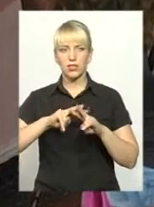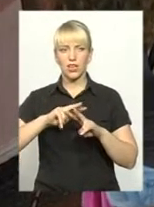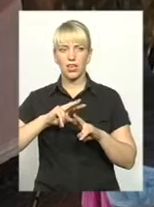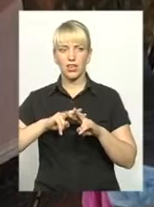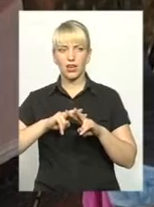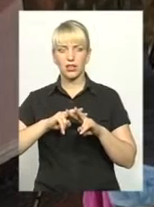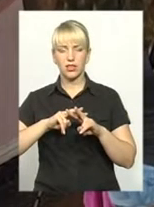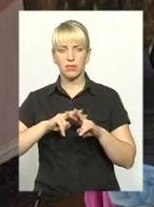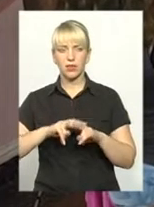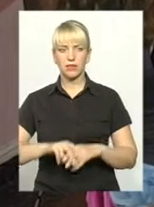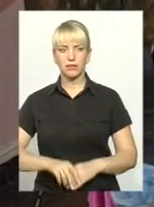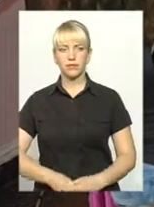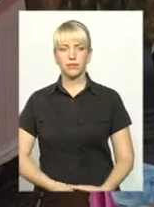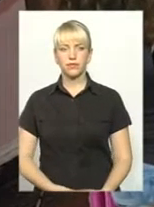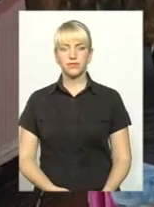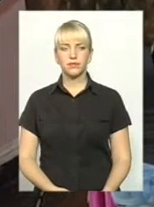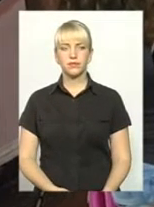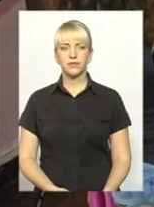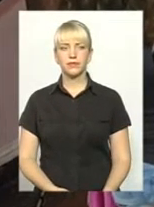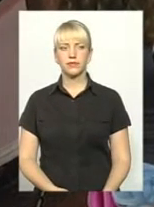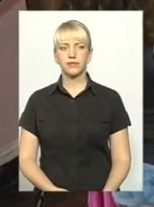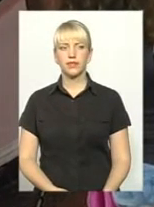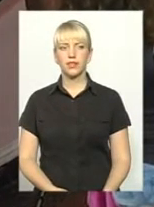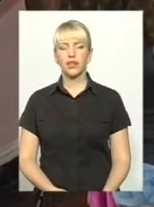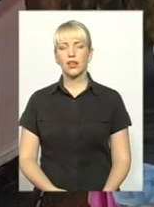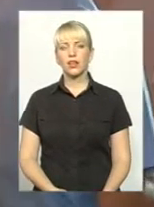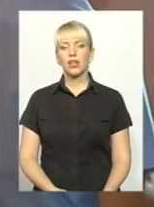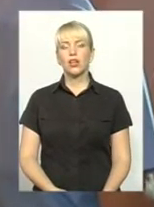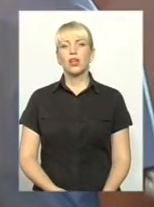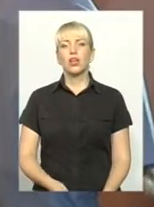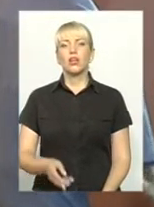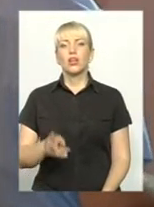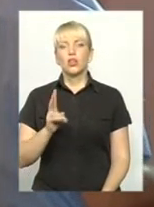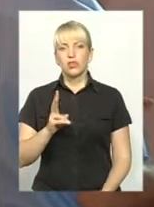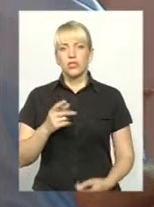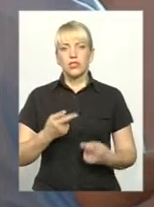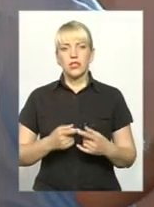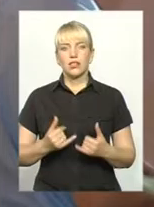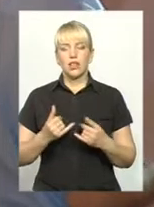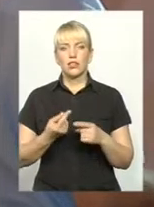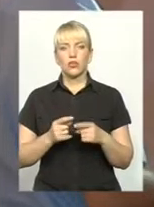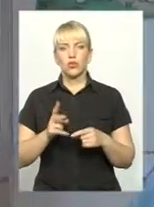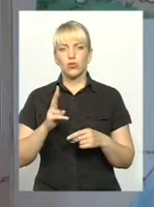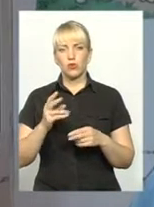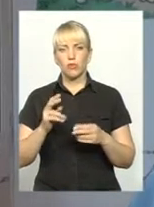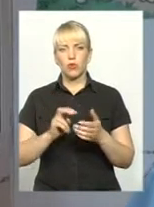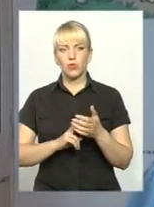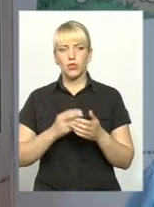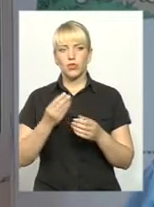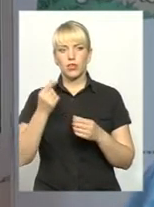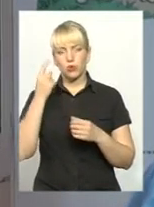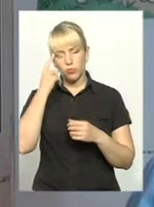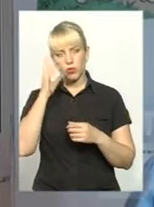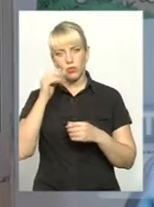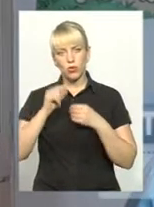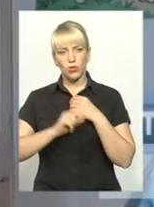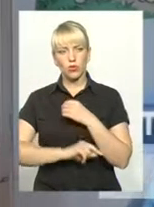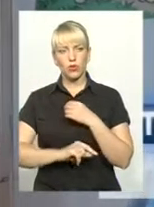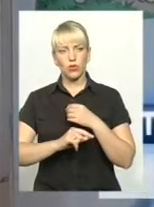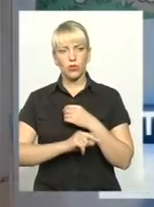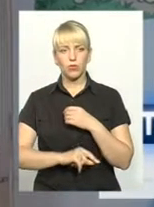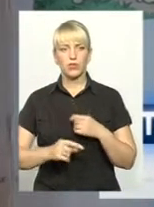з яких чиновник побоїться взагалі думати про корупцію. На відміну від Державної фіскальної служби, яка до цього